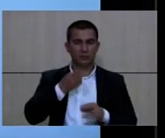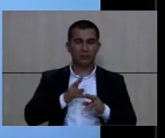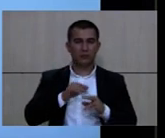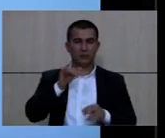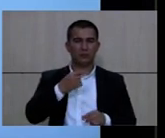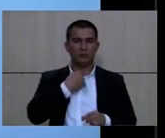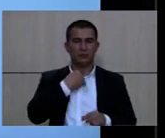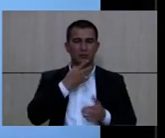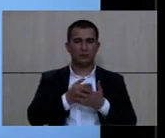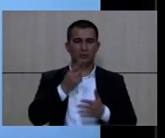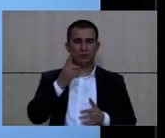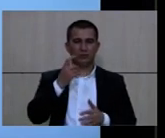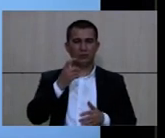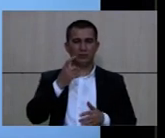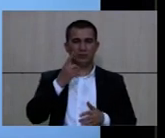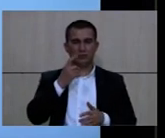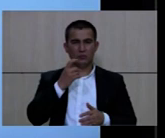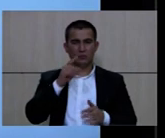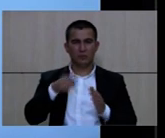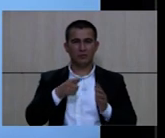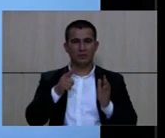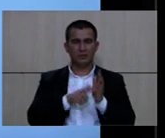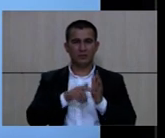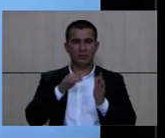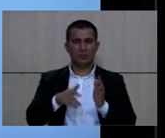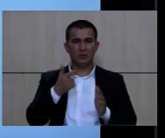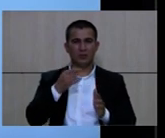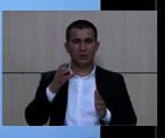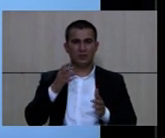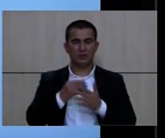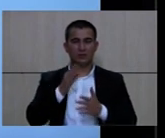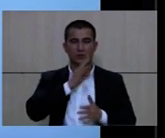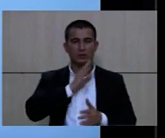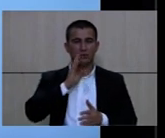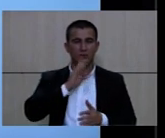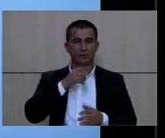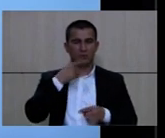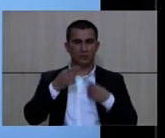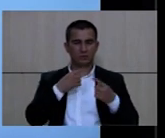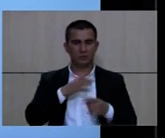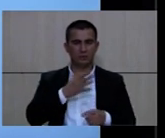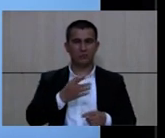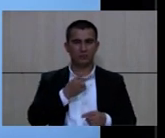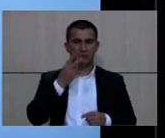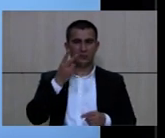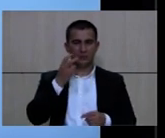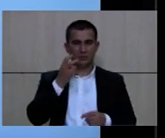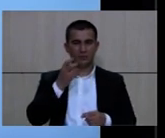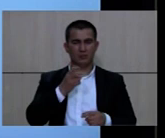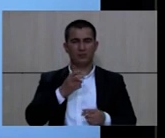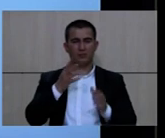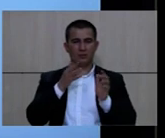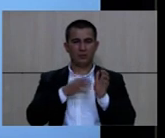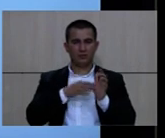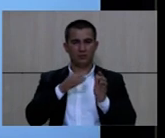tovushida 100 dan 7000 Gersgacha, ayollar gapirganda uning tovushida 200